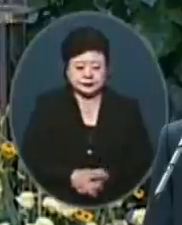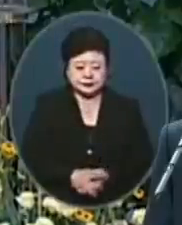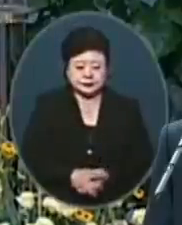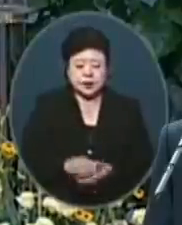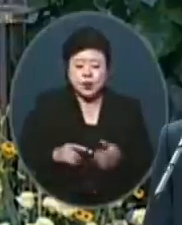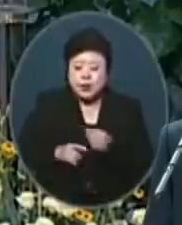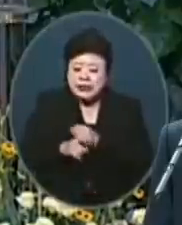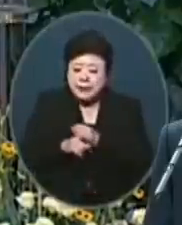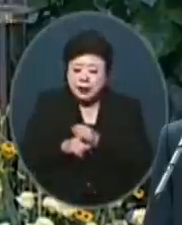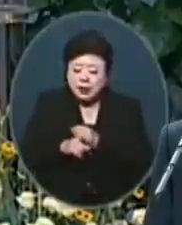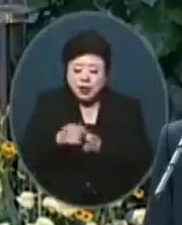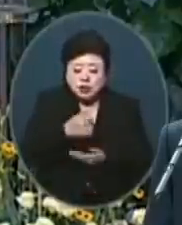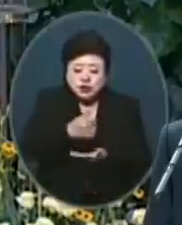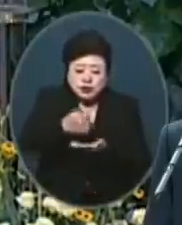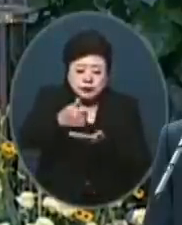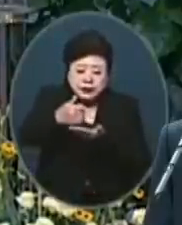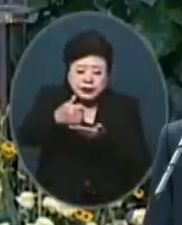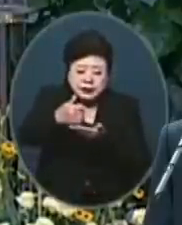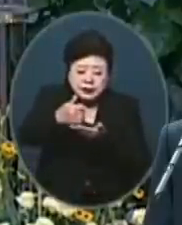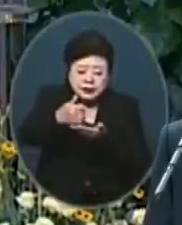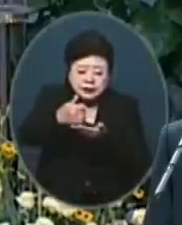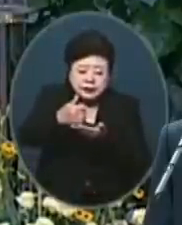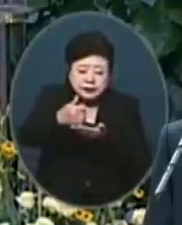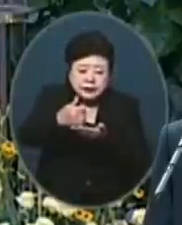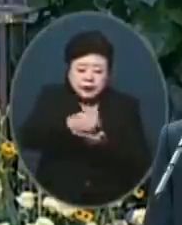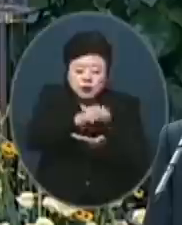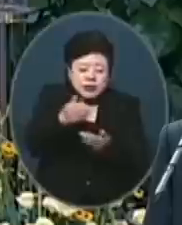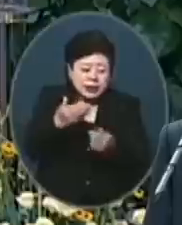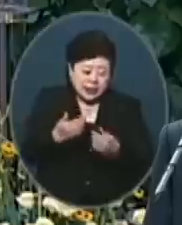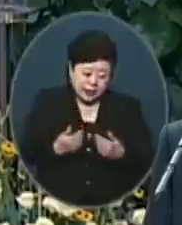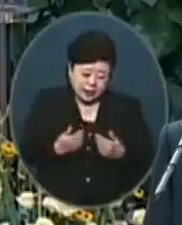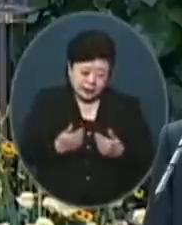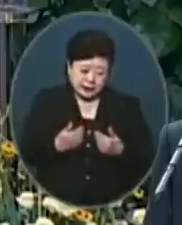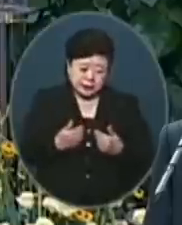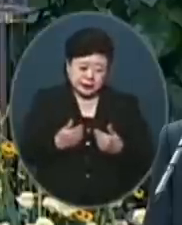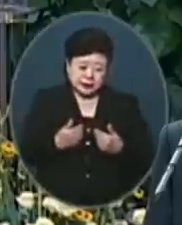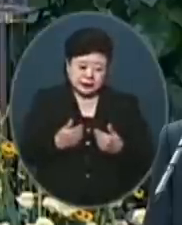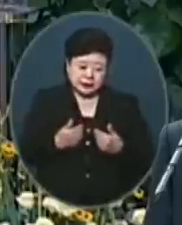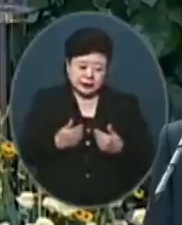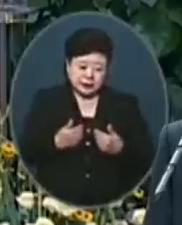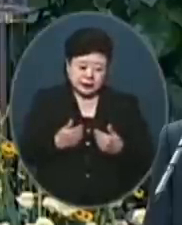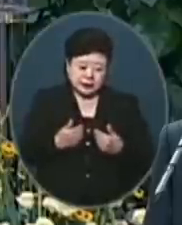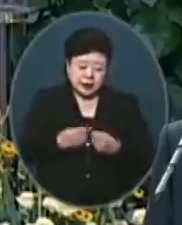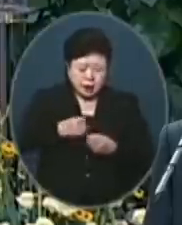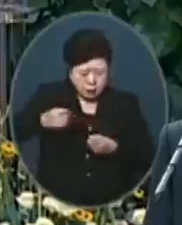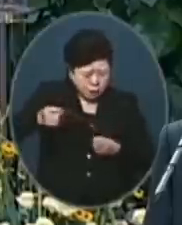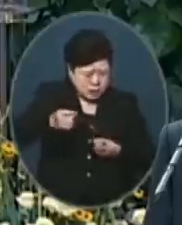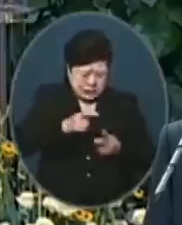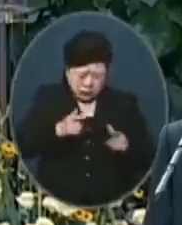왜냐하면 주님은 우리에게 멀리 떠나 있지 않기